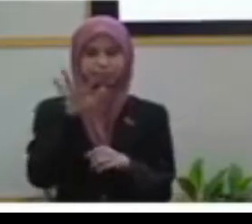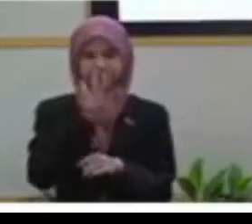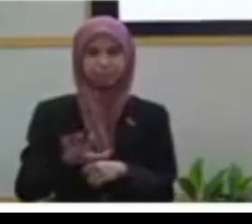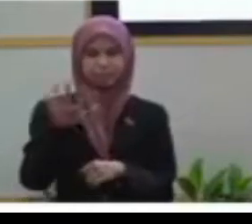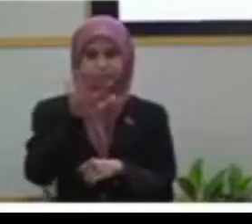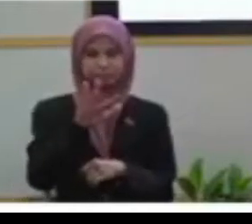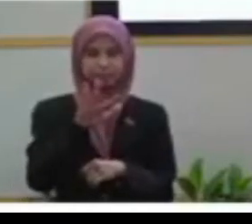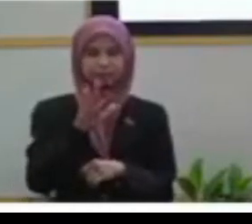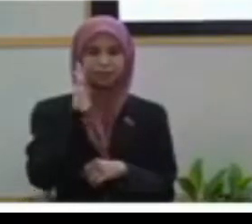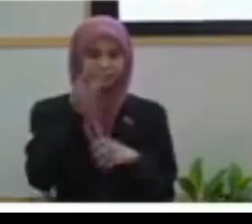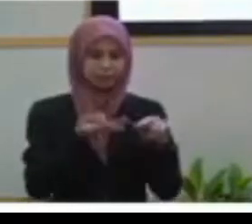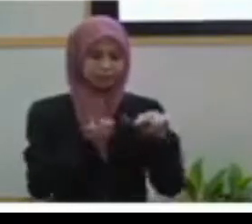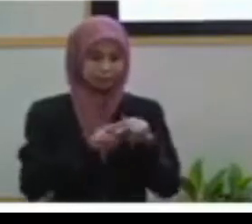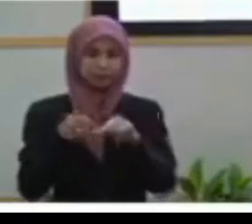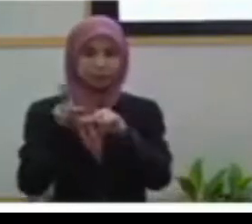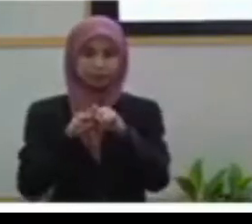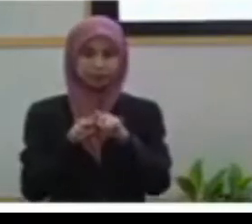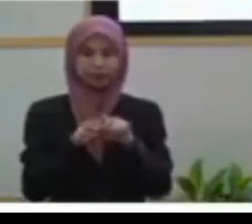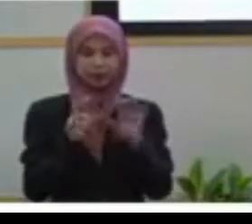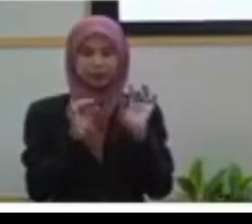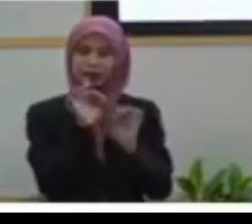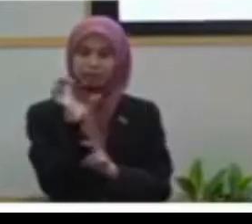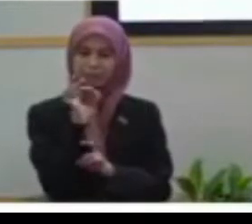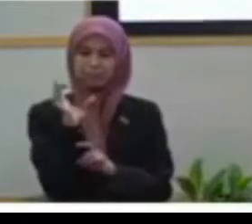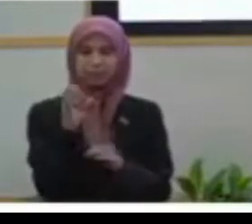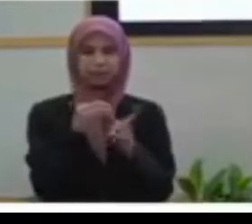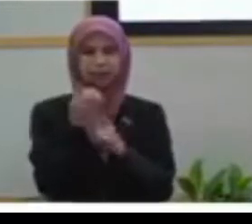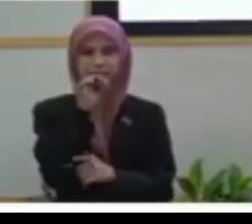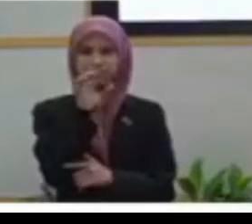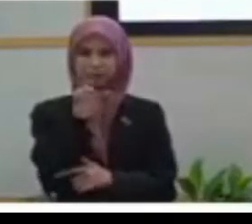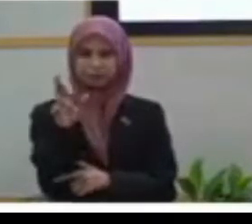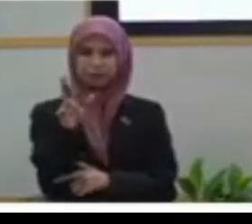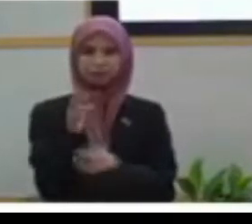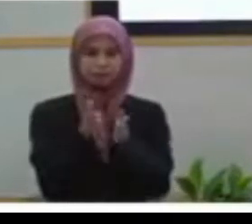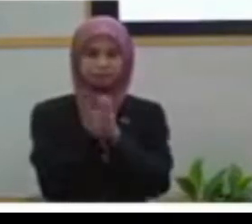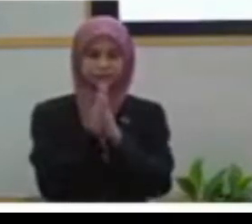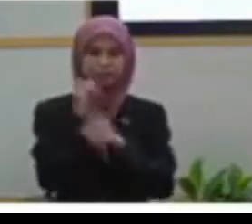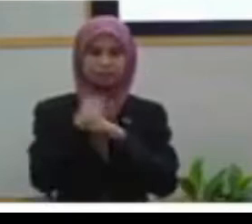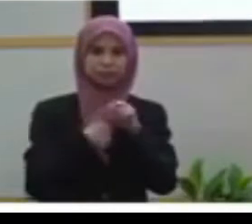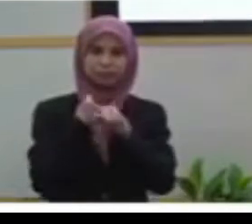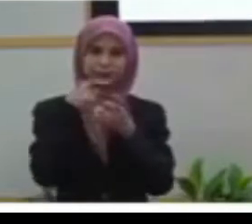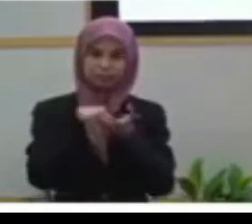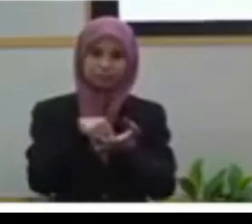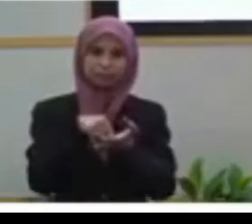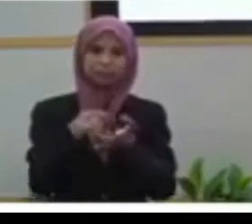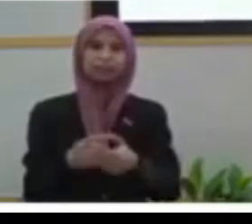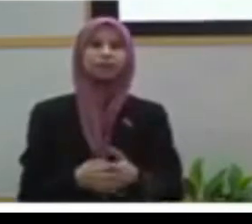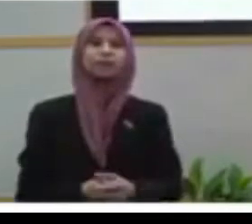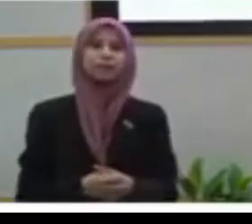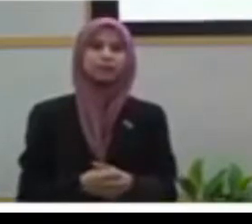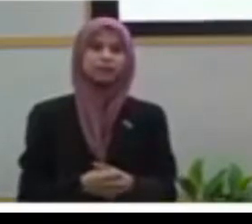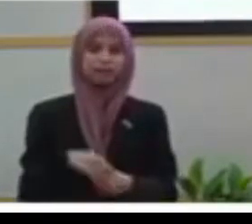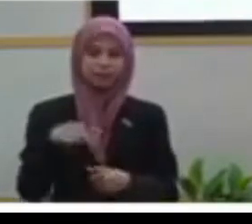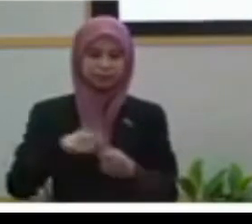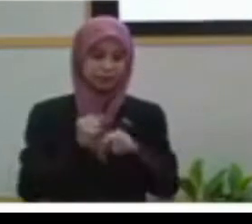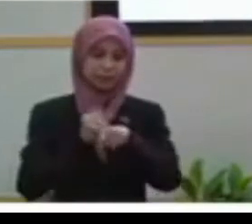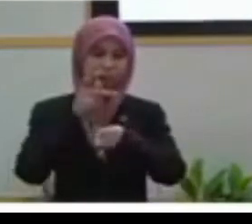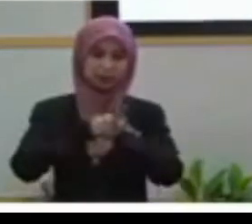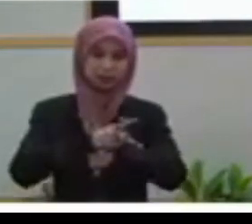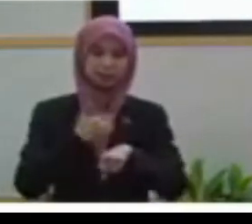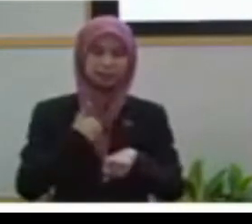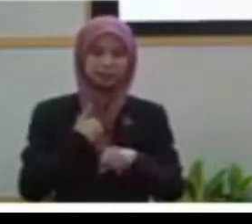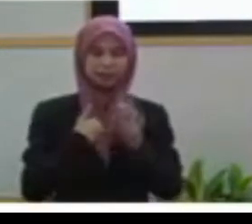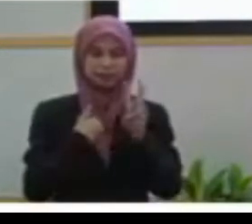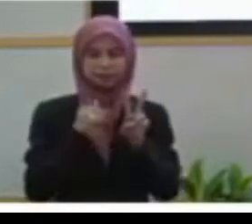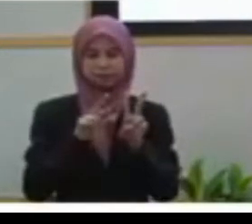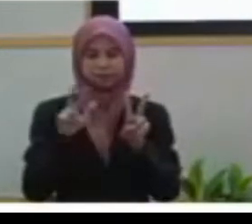dia akan berganda menjadi 800 hingga 1000 permohonan pada tahun ini. Di seberang perai ada